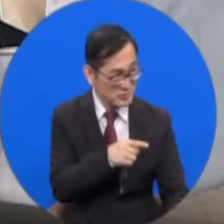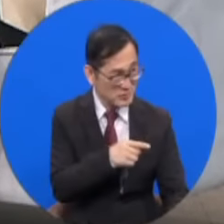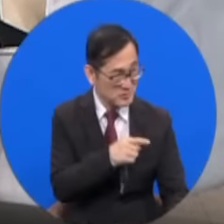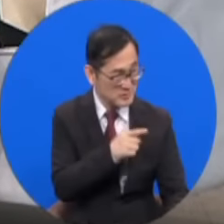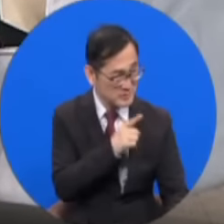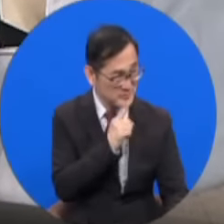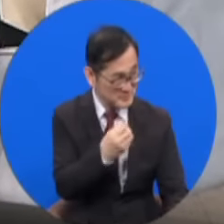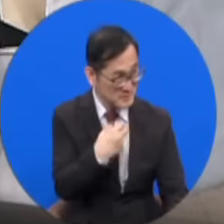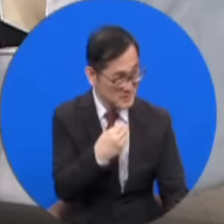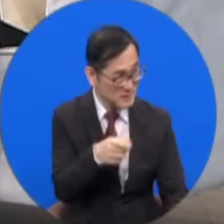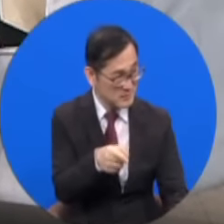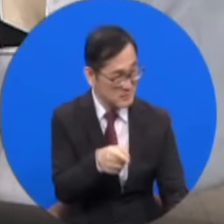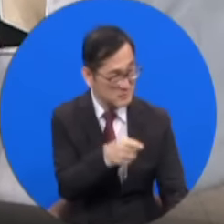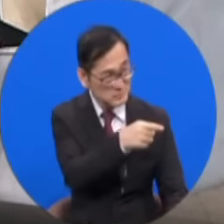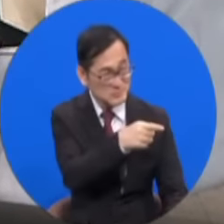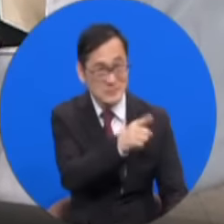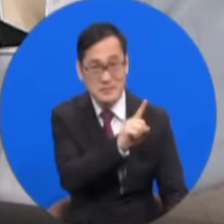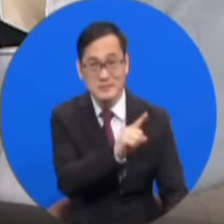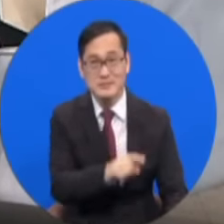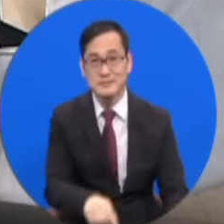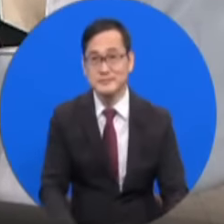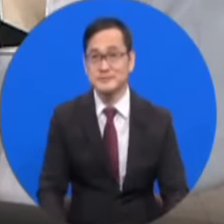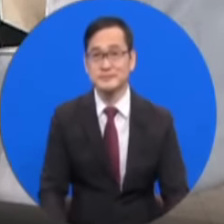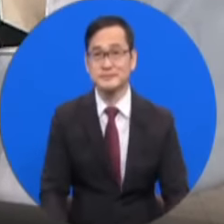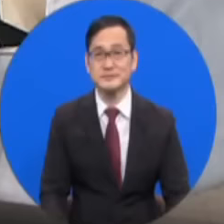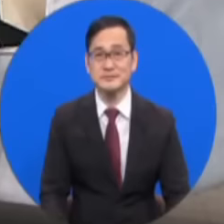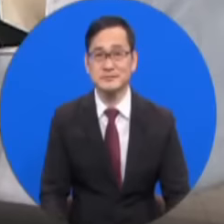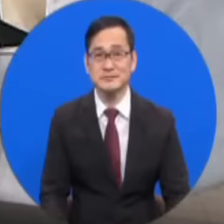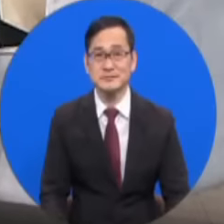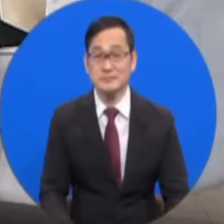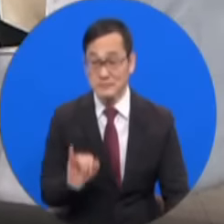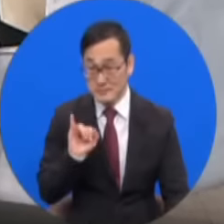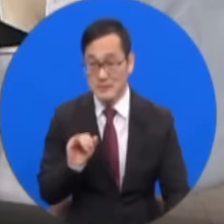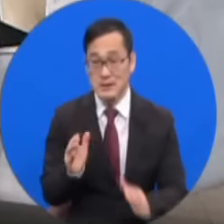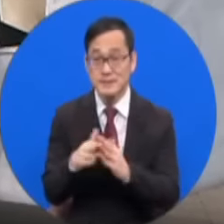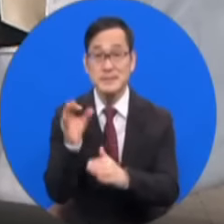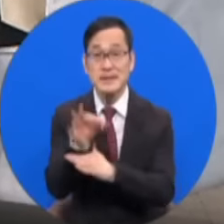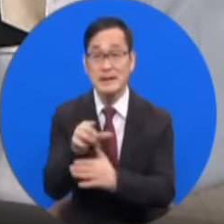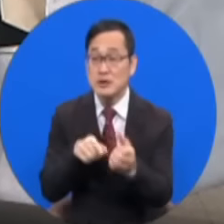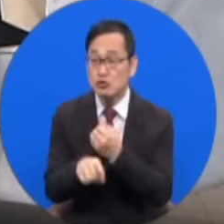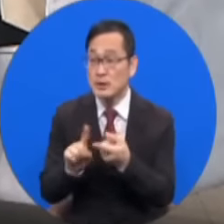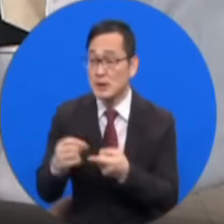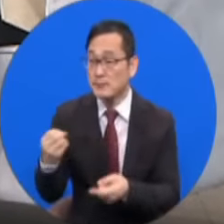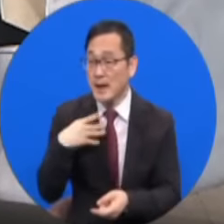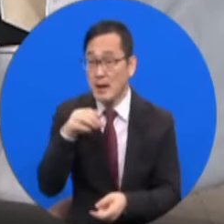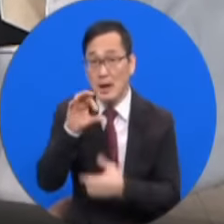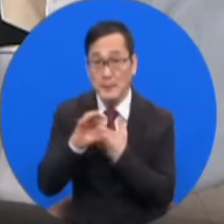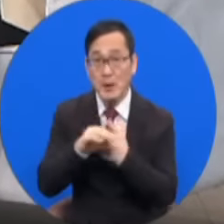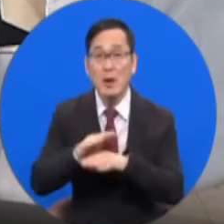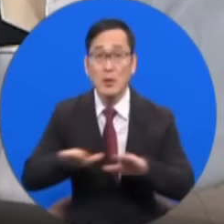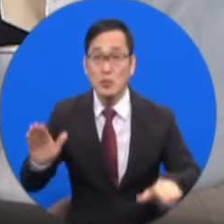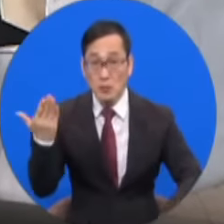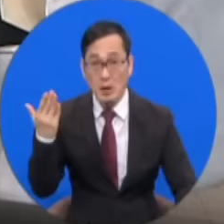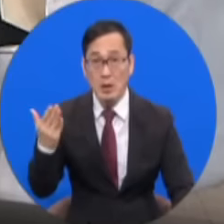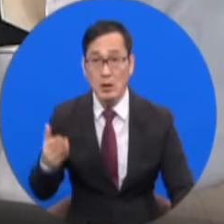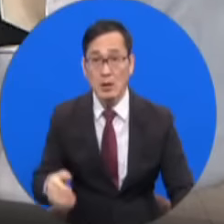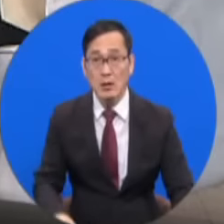말씀도 주셨는데 사실 배씨가 아이 돈으로 샀어요 한 마디면 문제 의혹은 뭐 다